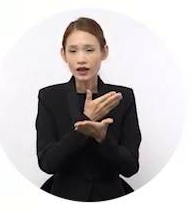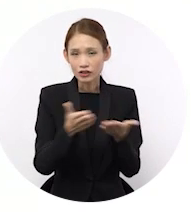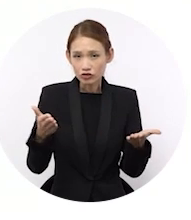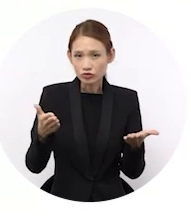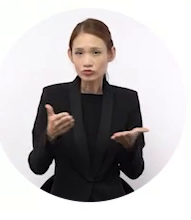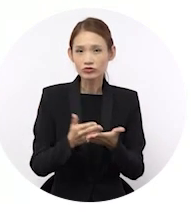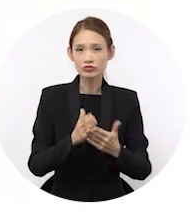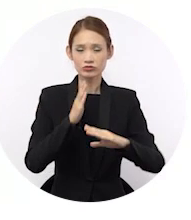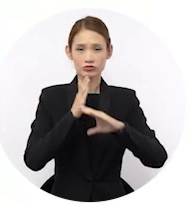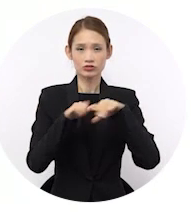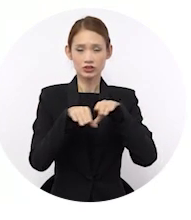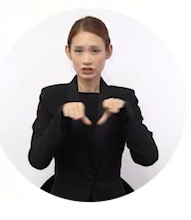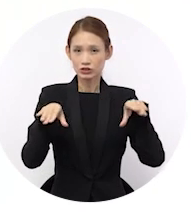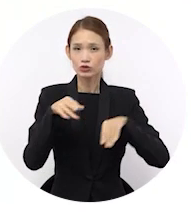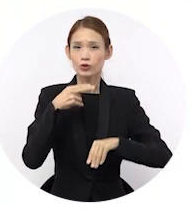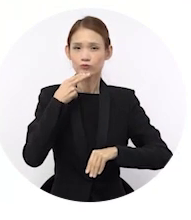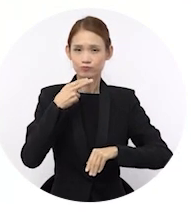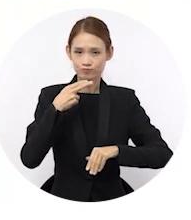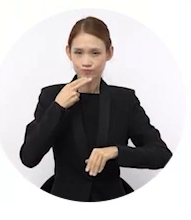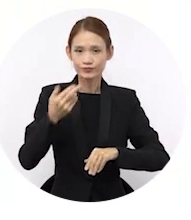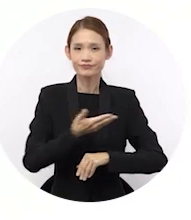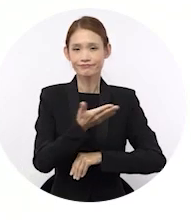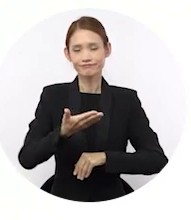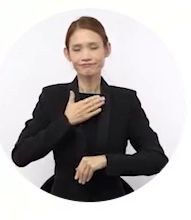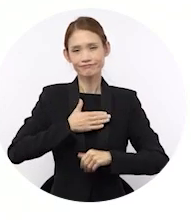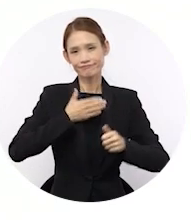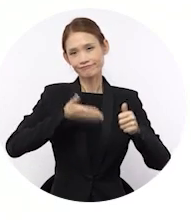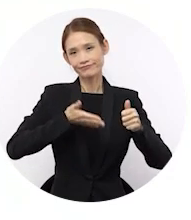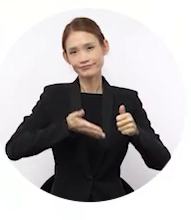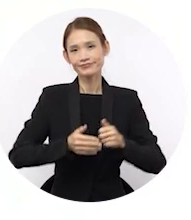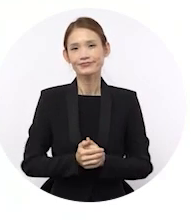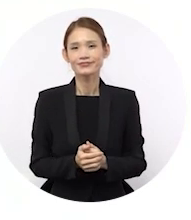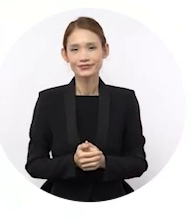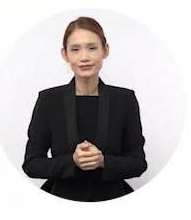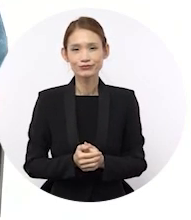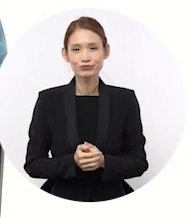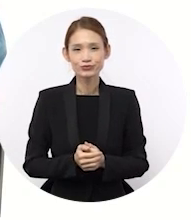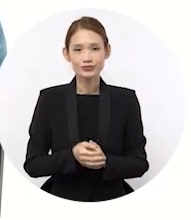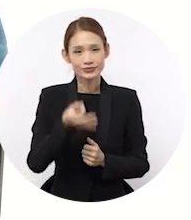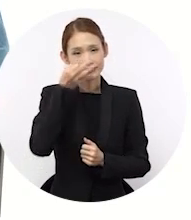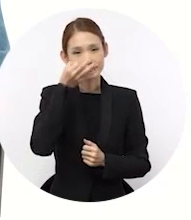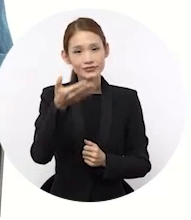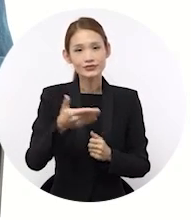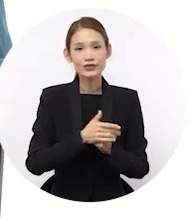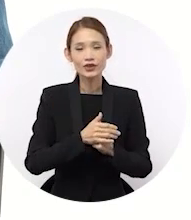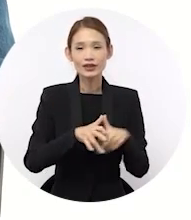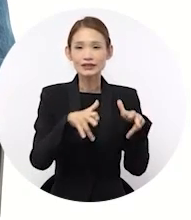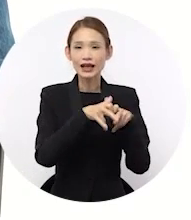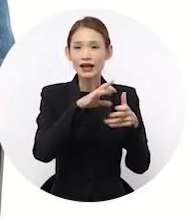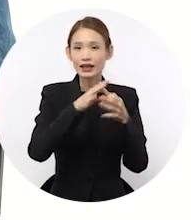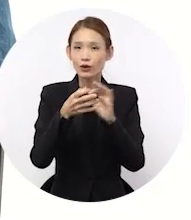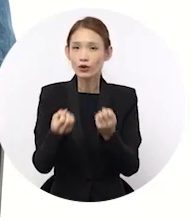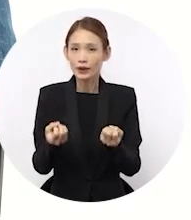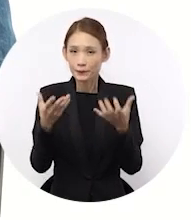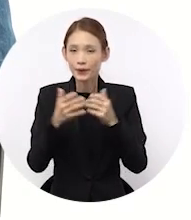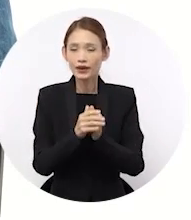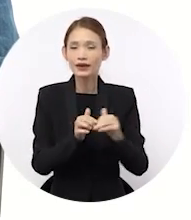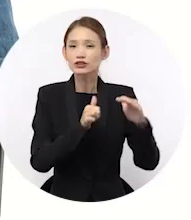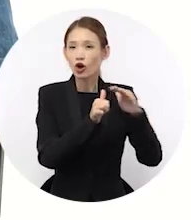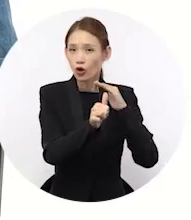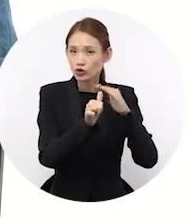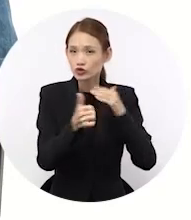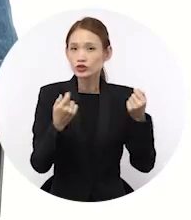나누는 절대적인 척도가 되지 않음을 다들 알아주시면 좋겠습니다. 여기 보이는 패럴림픽의